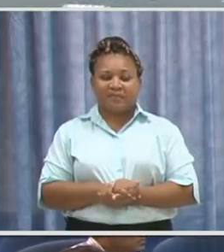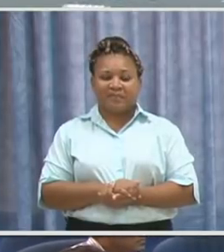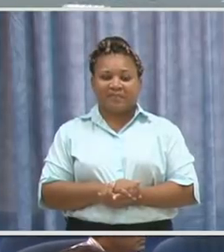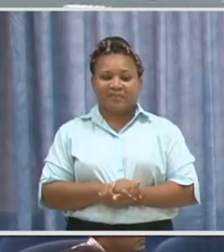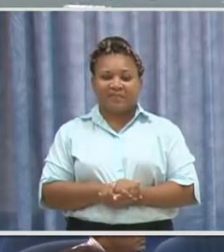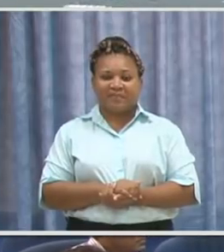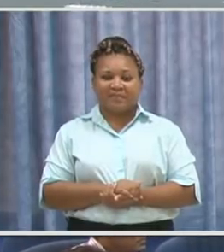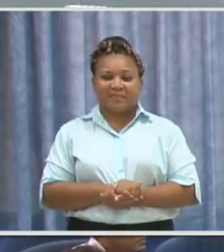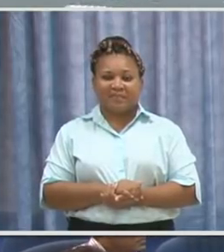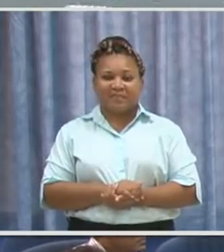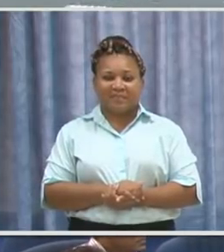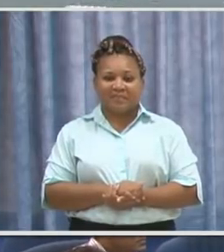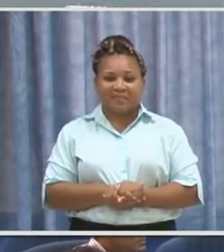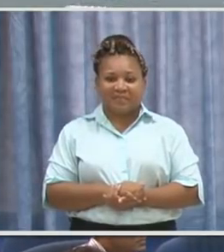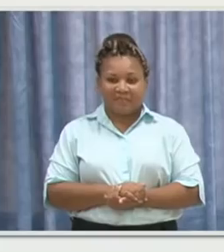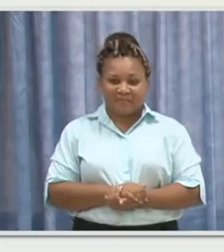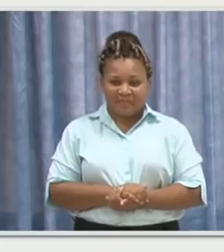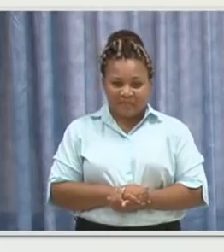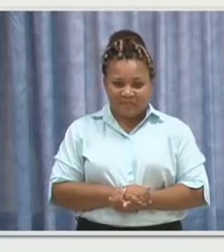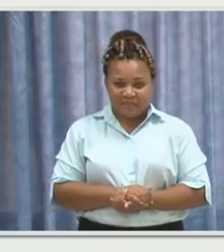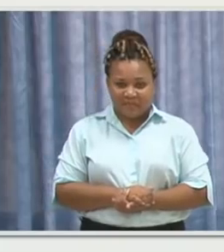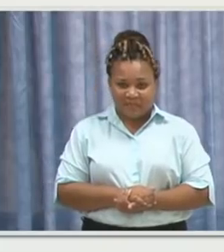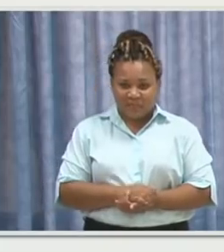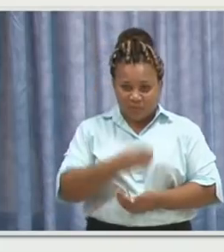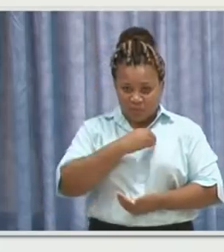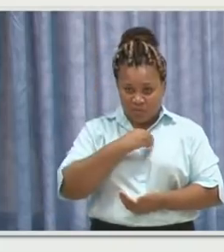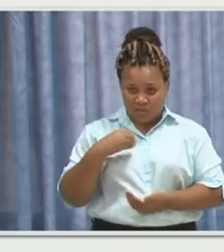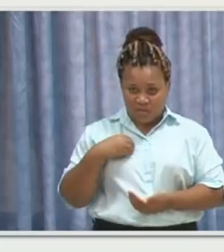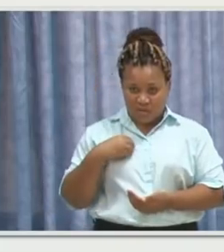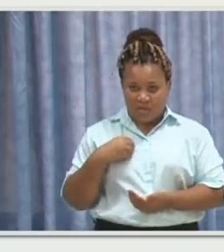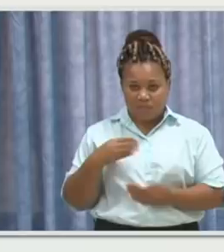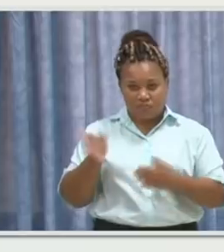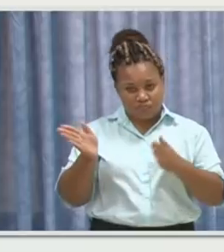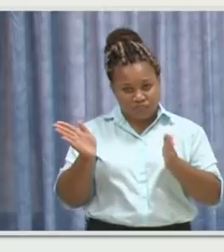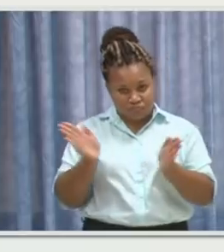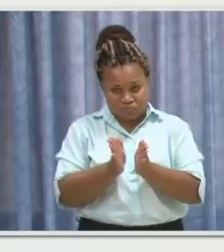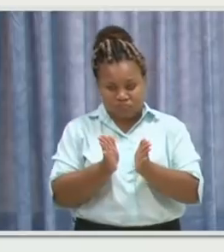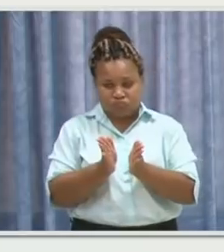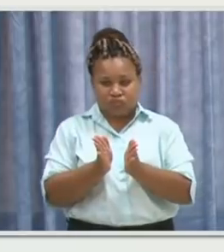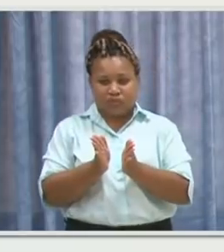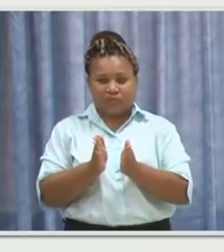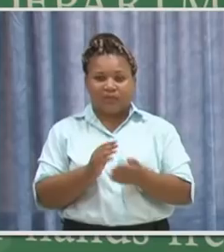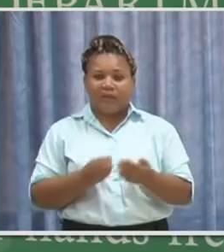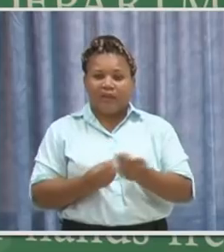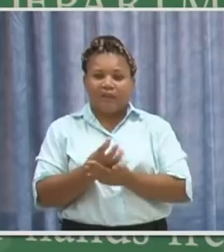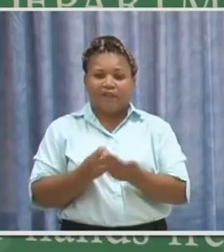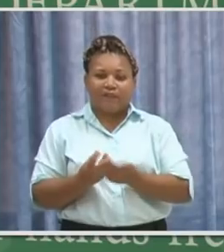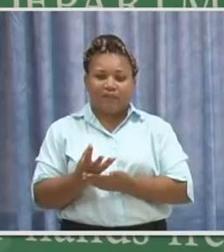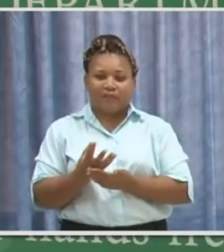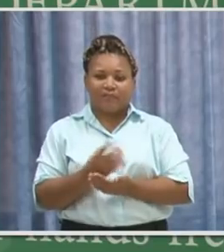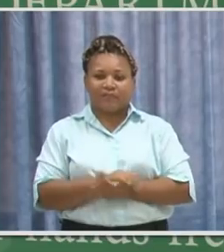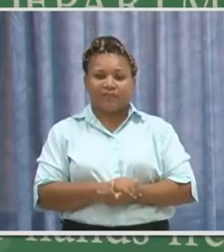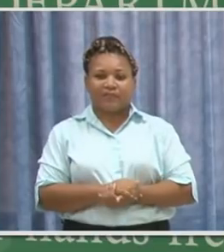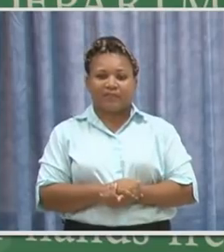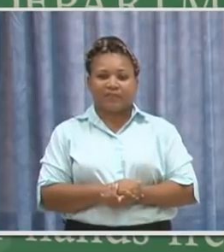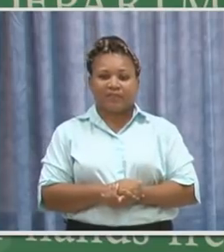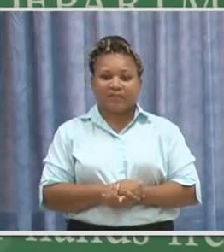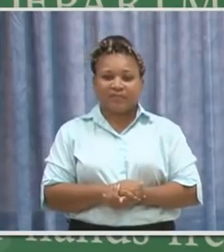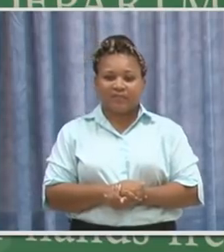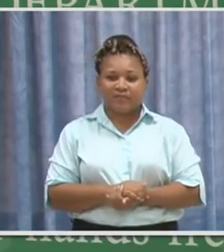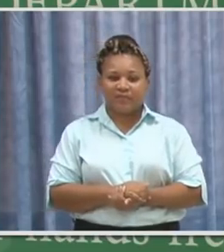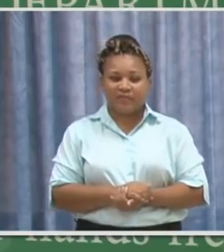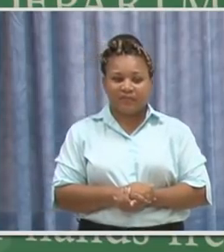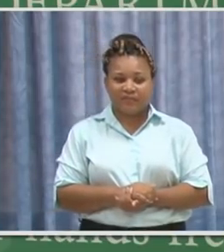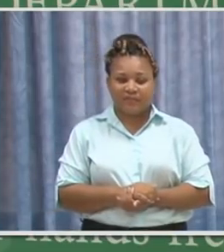Docteur Julien, on va faire un petit résumé et passer un message. Well, merci Nancy. Nous n'avons pas beaucoup de questions pour dire c'est ce qui est important pour